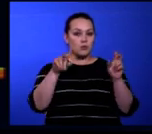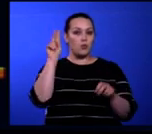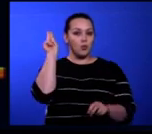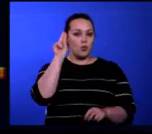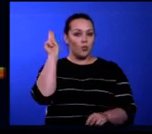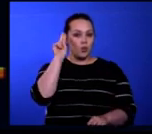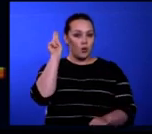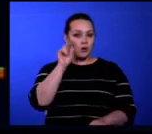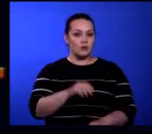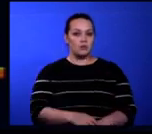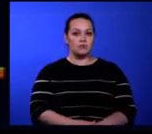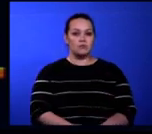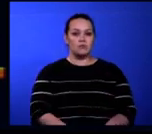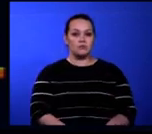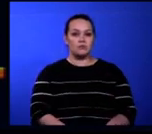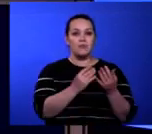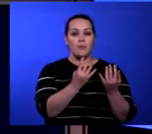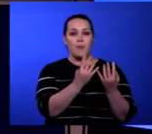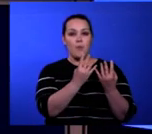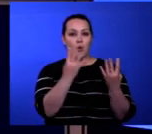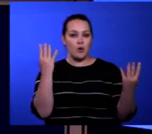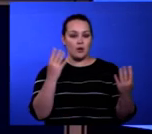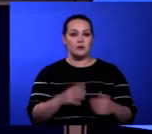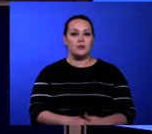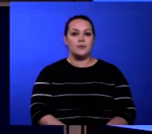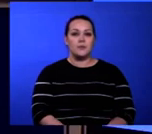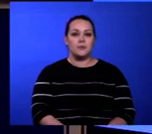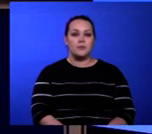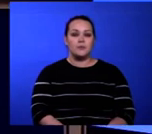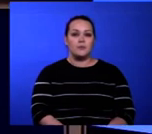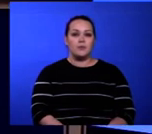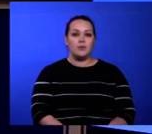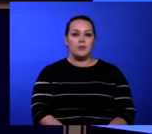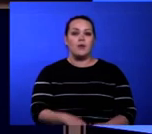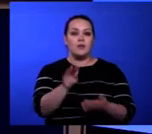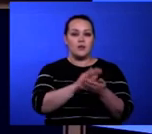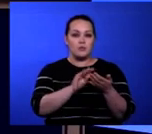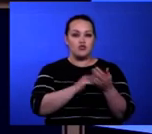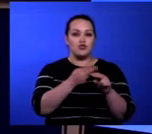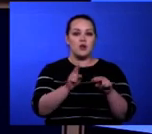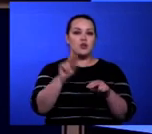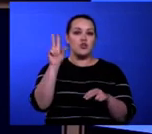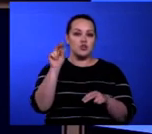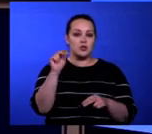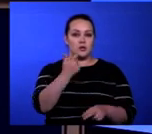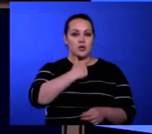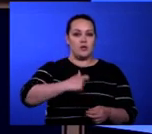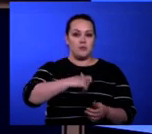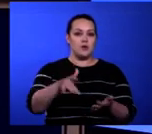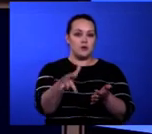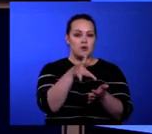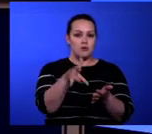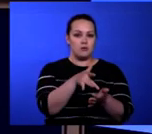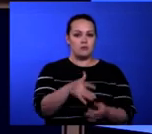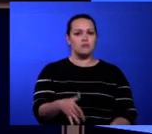урока зашифрована. Прошу вас, запишите, пожалуйста, эти числа себе в тетрадь. А для